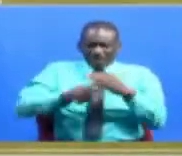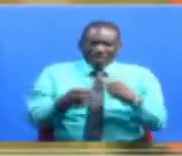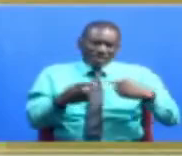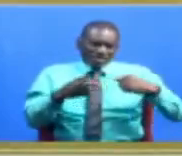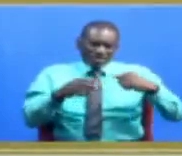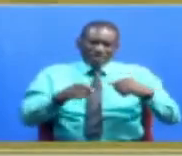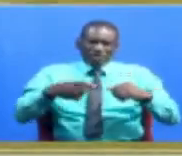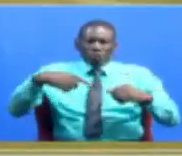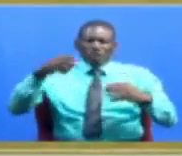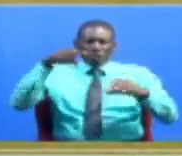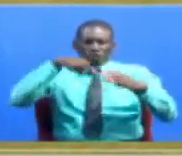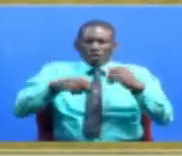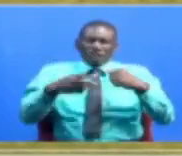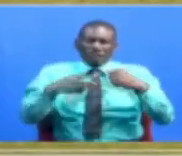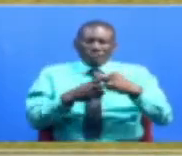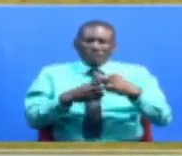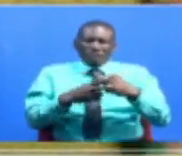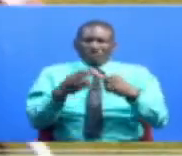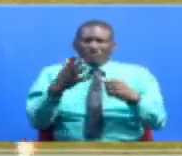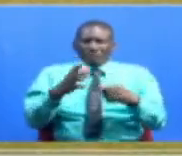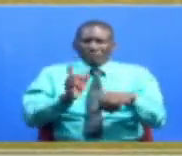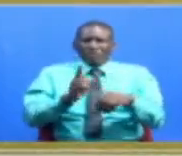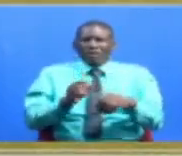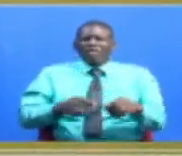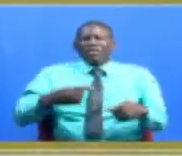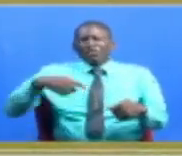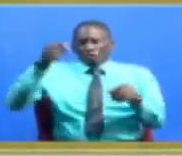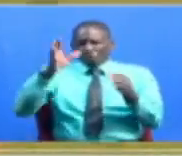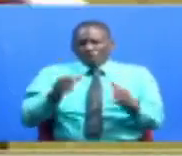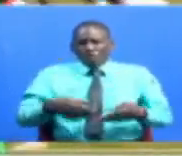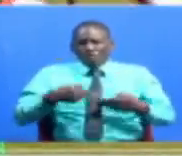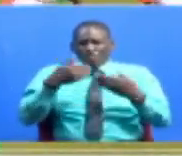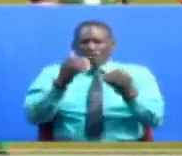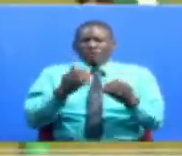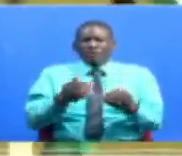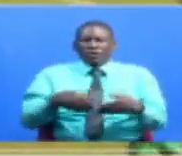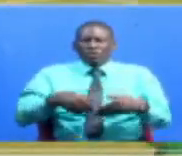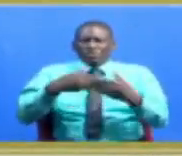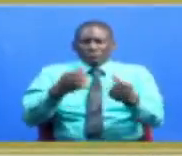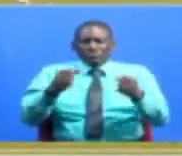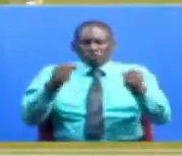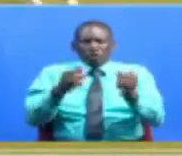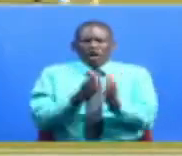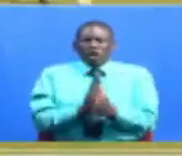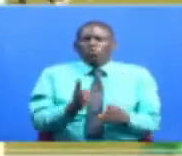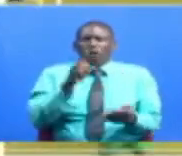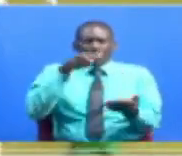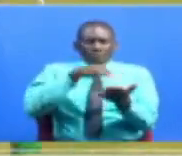77. Mshindi wa makala haya ya pili atatuzwa kombe na shilingi milioni 1.